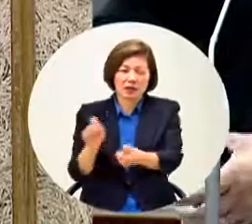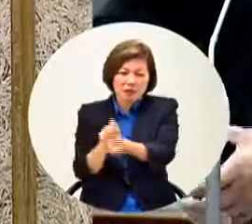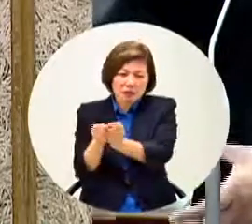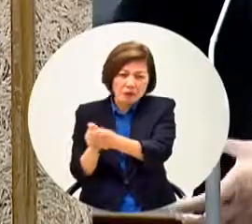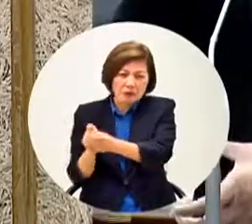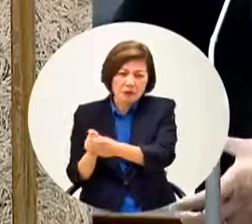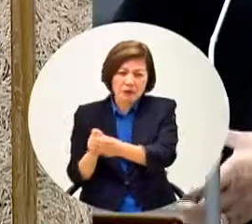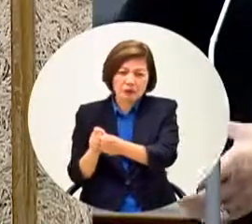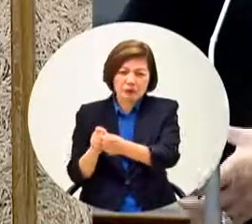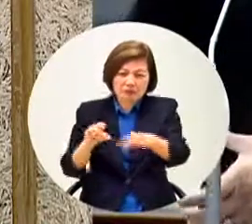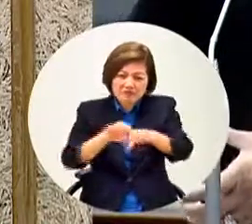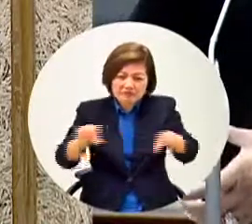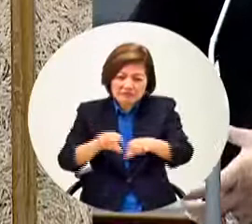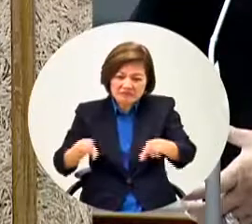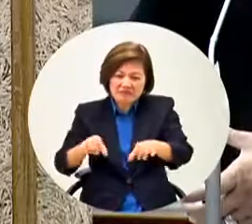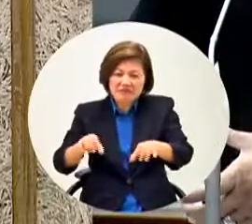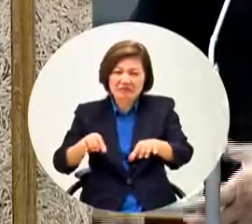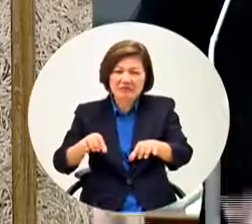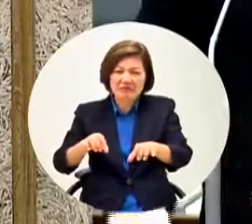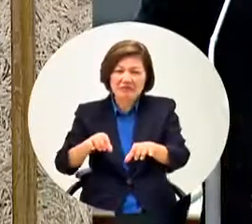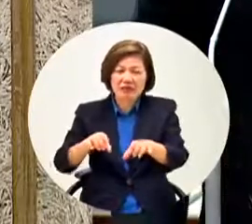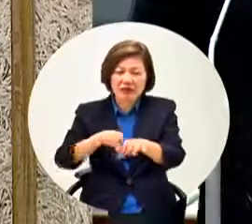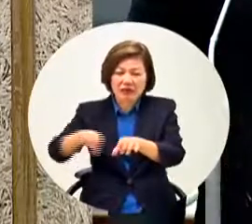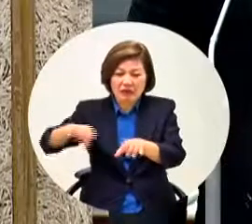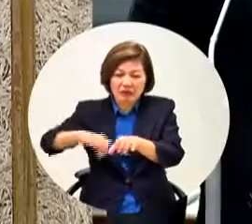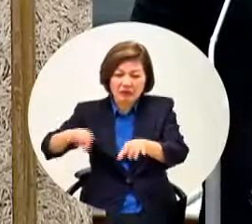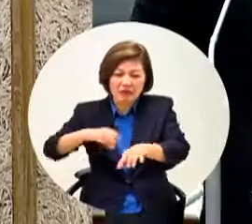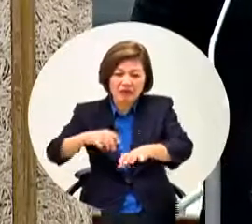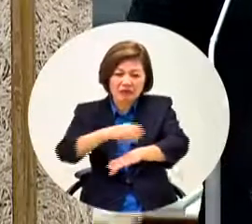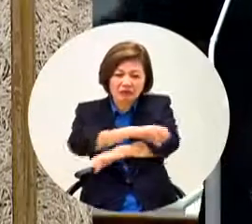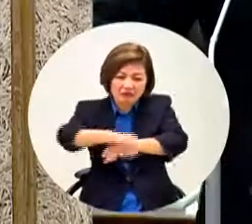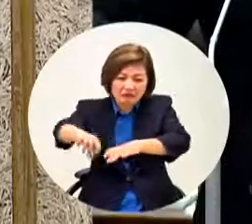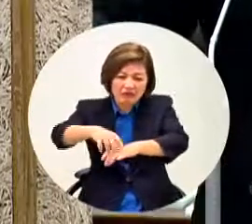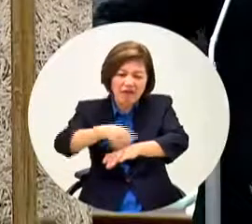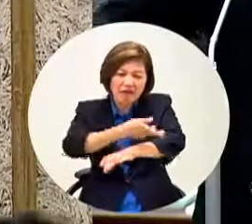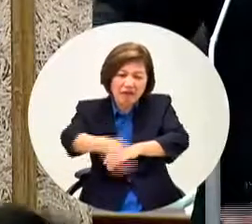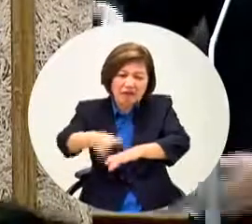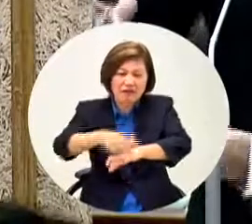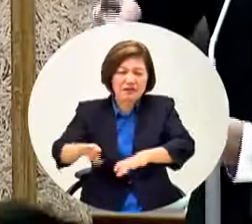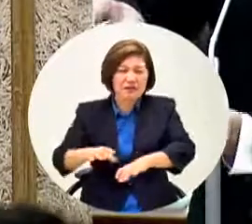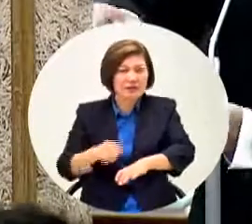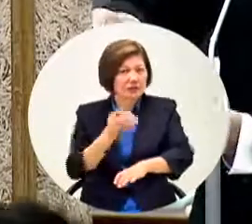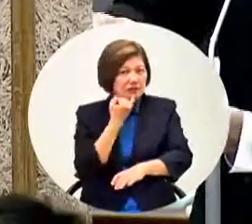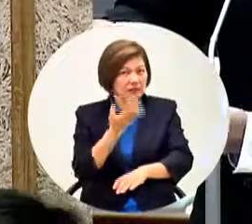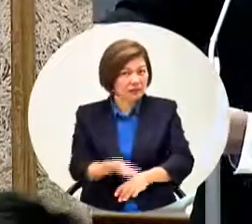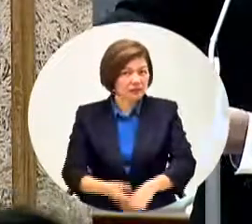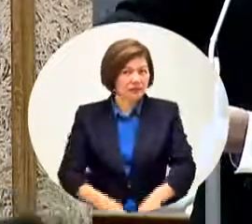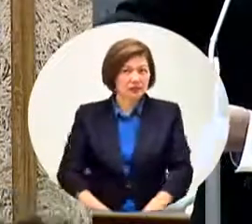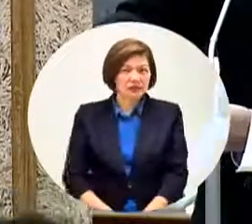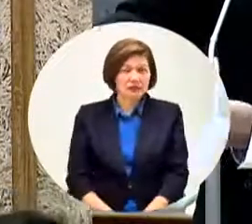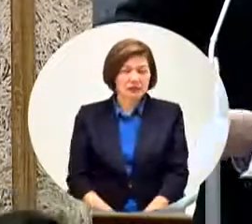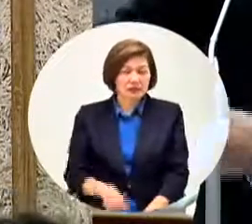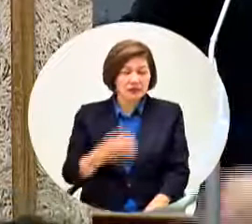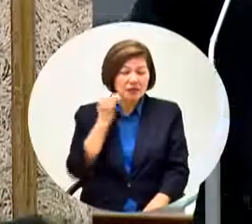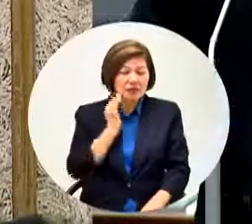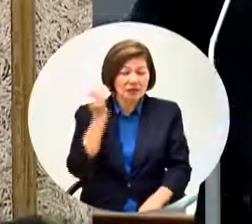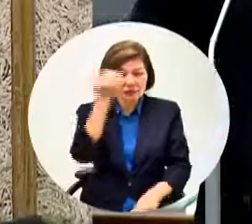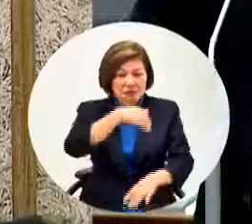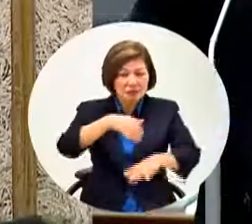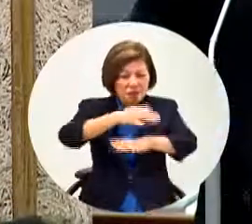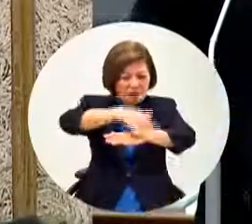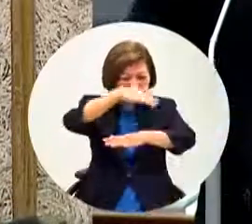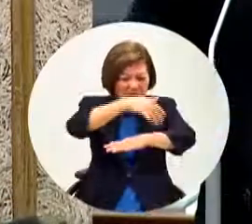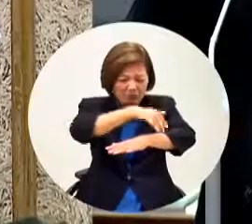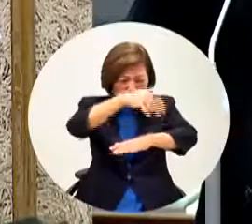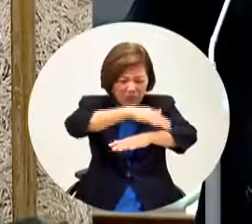台一支讲啊，细讲，啊，搁台啊低，啊，你看，着水啊落到迄个水位遐，迄支讲了排袂出去